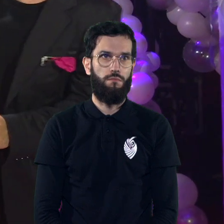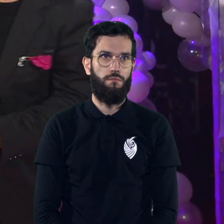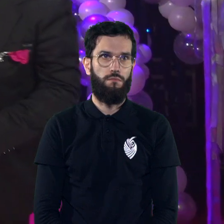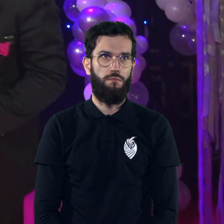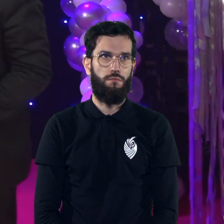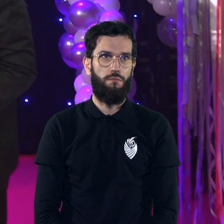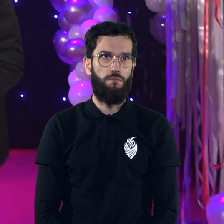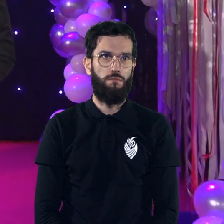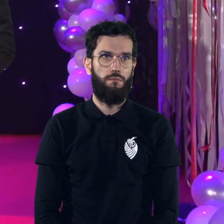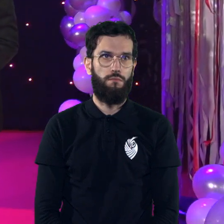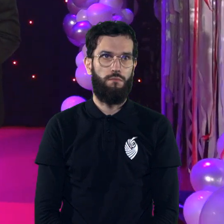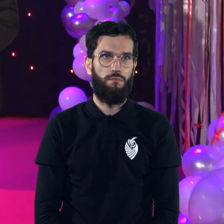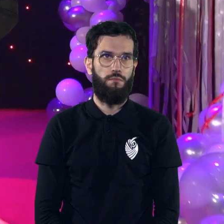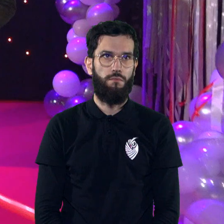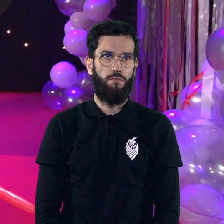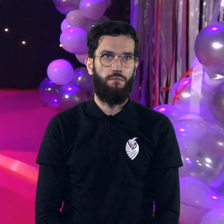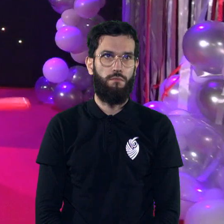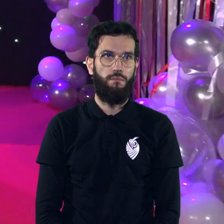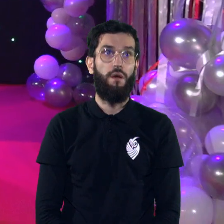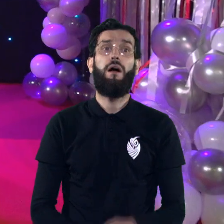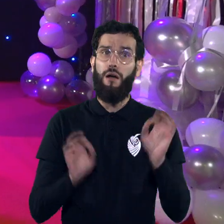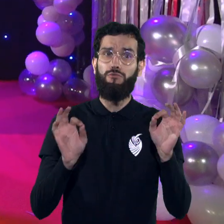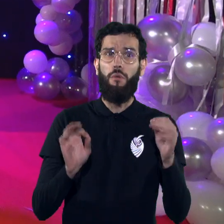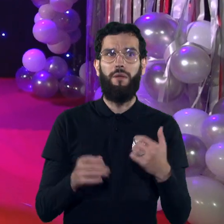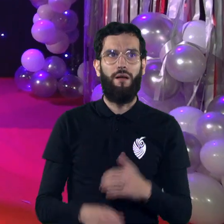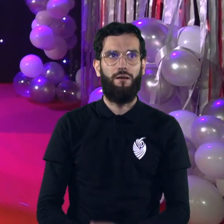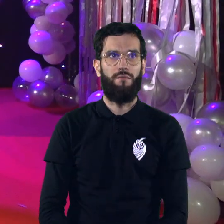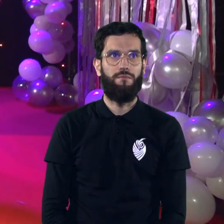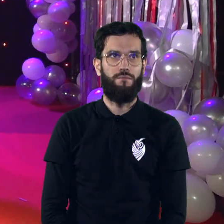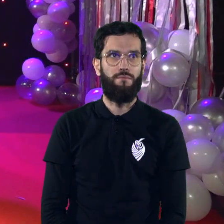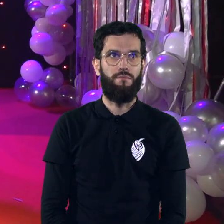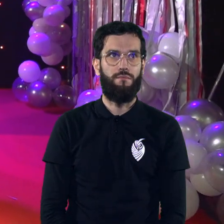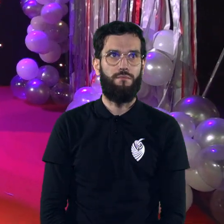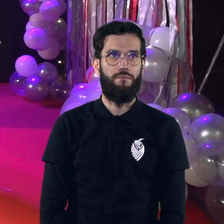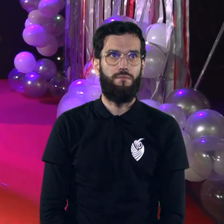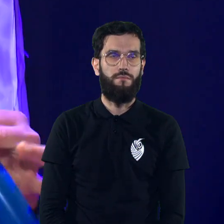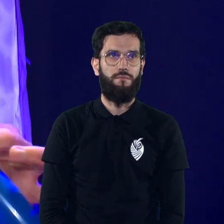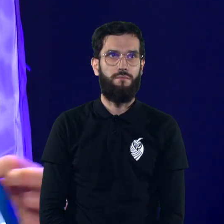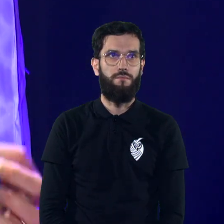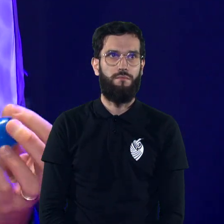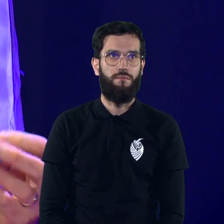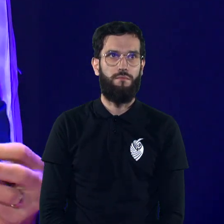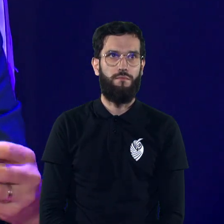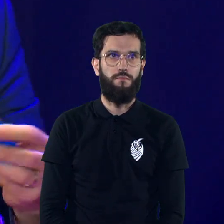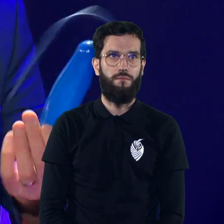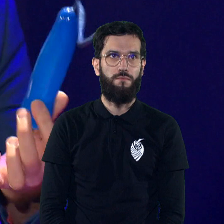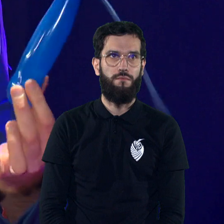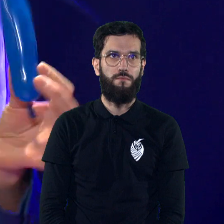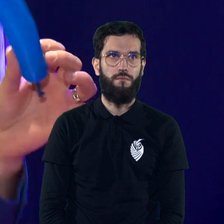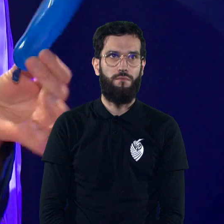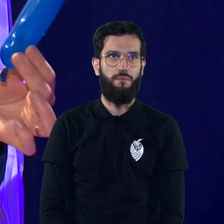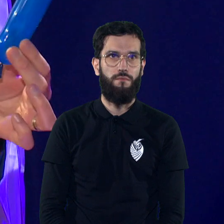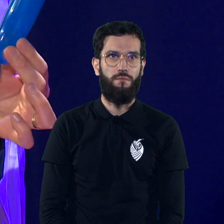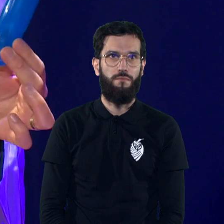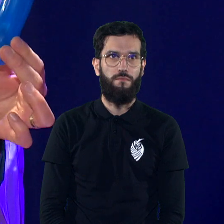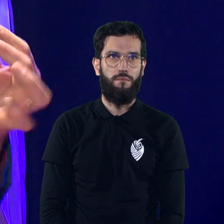Výborná pumpa. Počet. Dobre, fajn, tak ja spravím niečo... Nie, rozhodne nechcem. Tak akú máš pumpu, taký balón ti spravím. Niečo